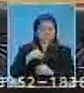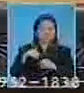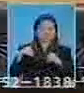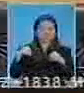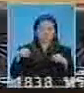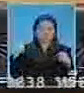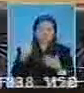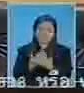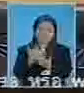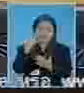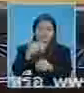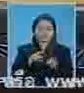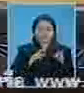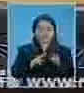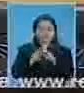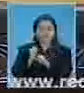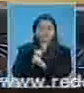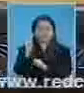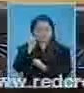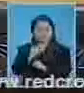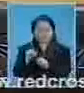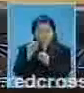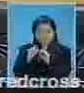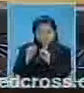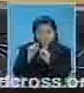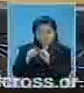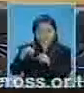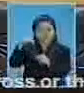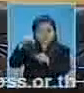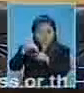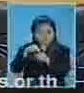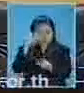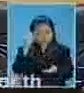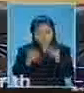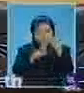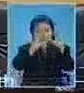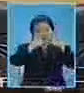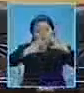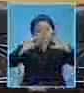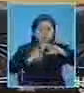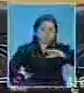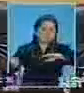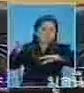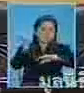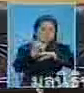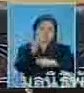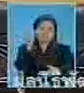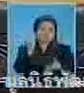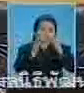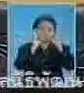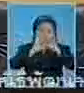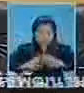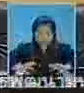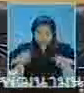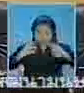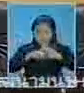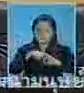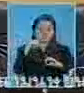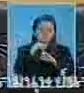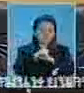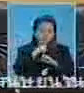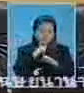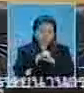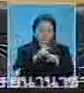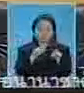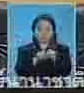นตอนนี้คือการประหยัดการใช้น้ำมันส่วนไม่ว่าจะเป็นรัฐบาลไหนครับภาระนี้ก็เป็นภาระที่ต้องแบกรับในรูปแบ